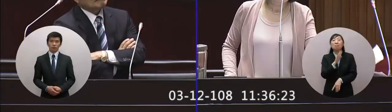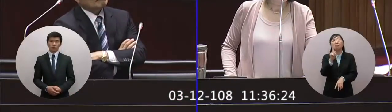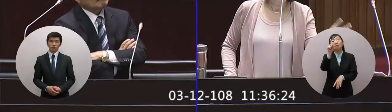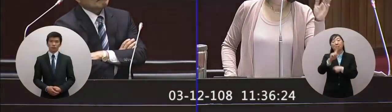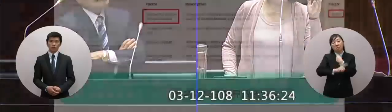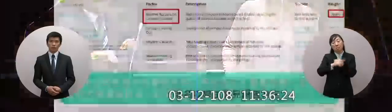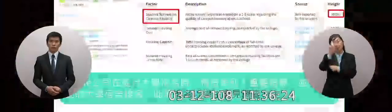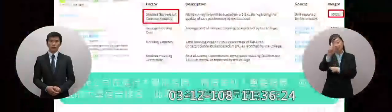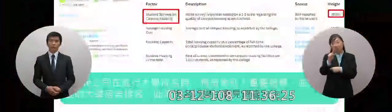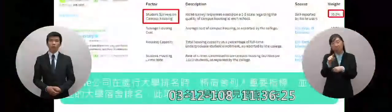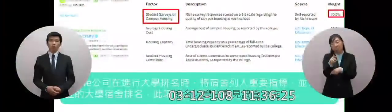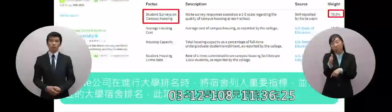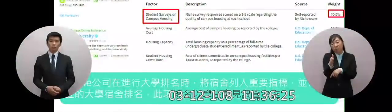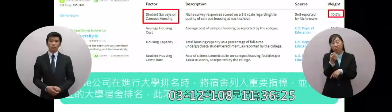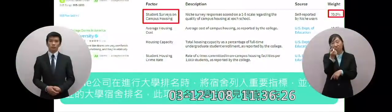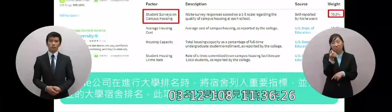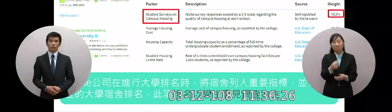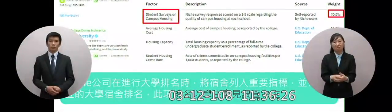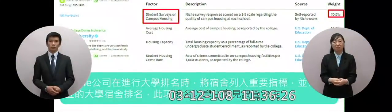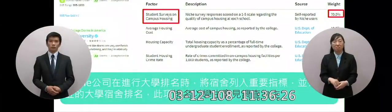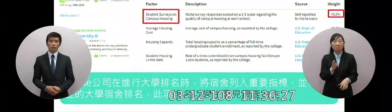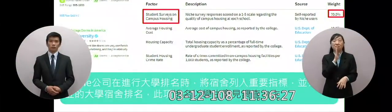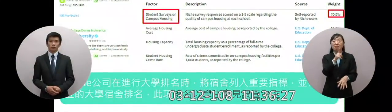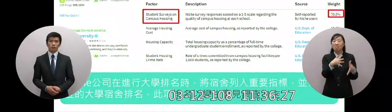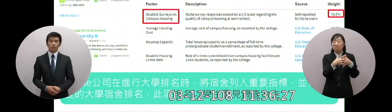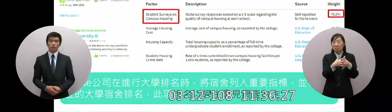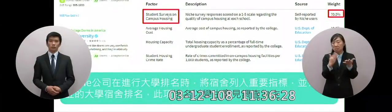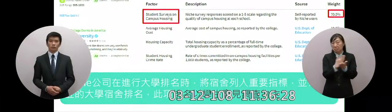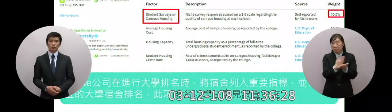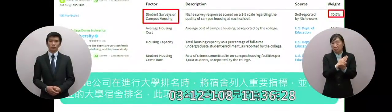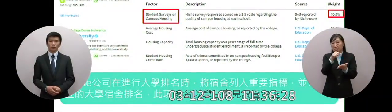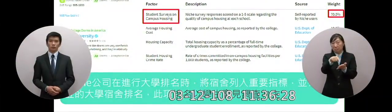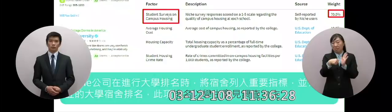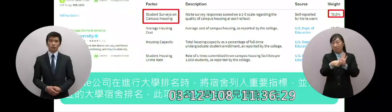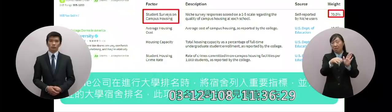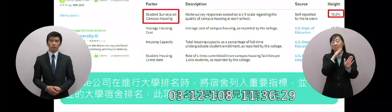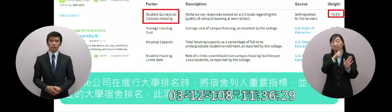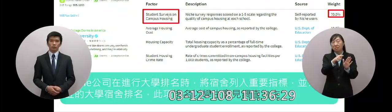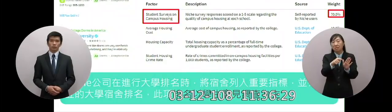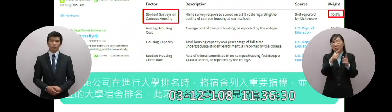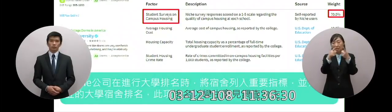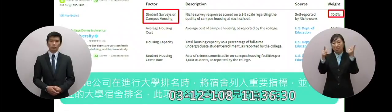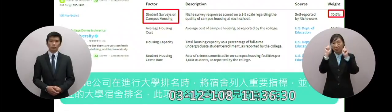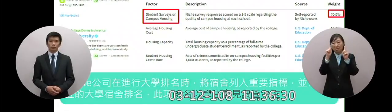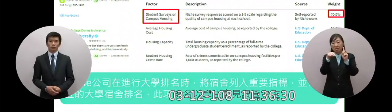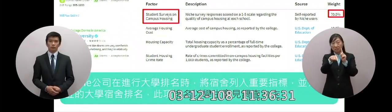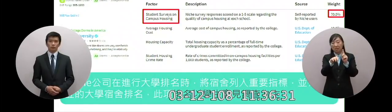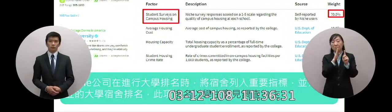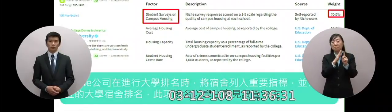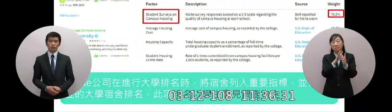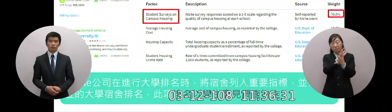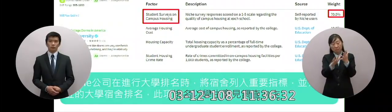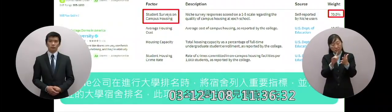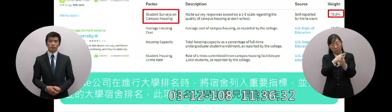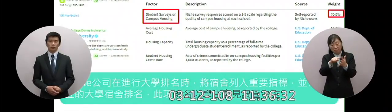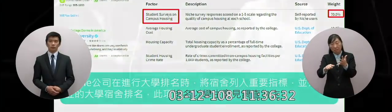页。美国的大学知名的评鉴 NIH 也已经把大学 dorms 大